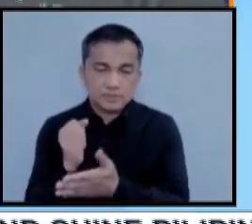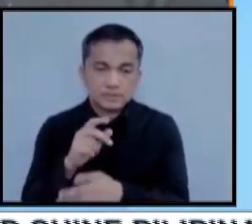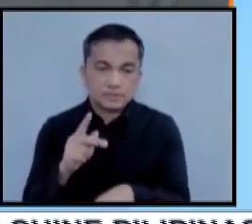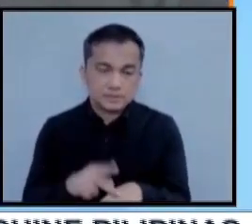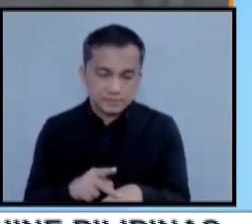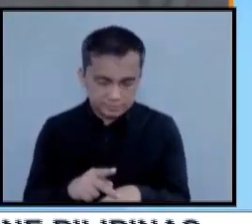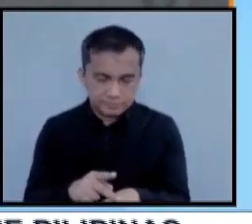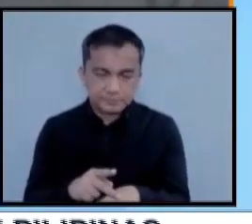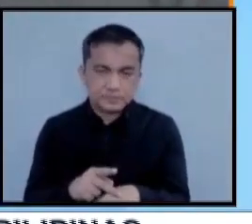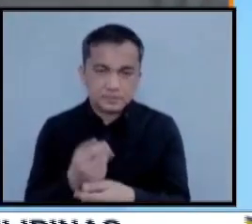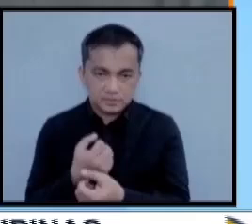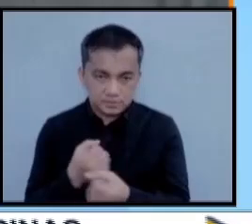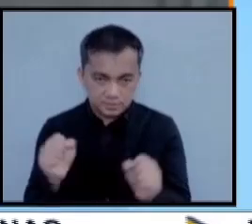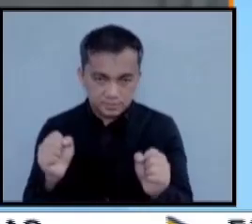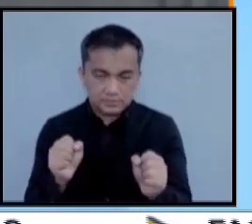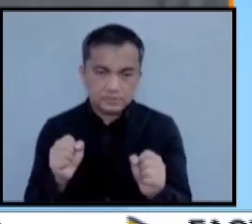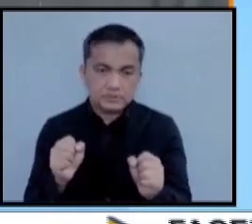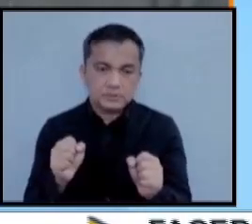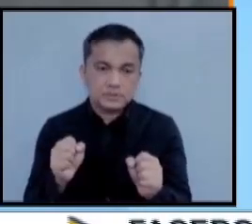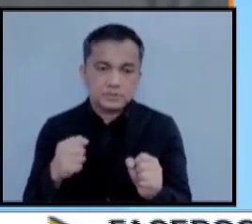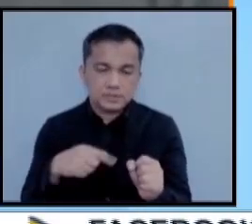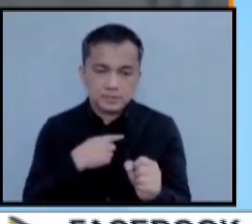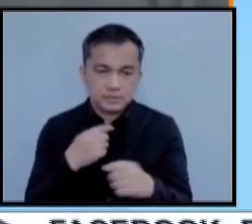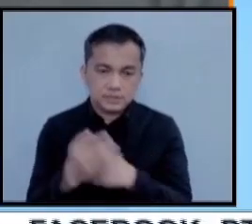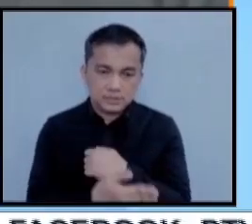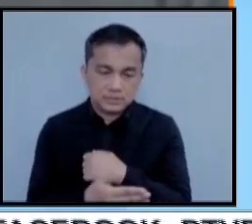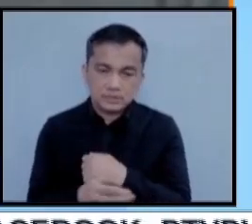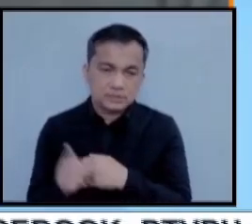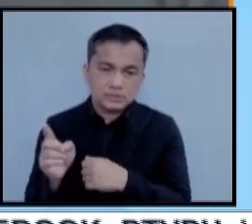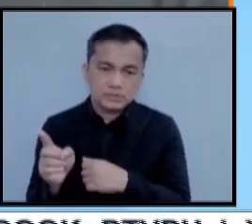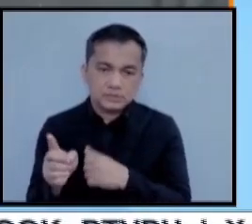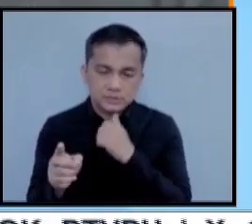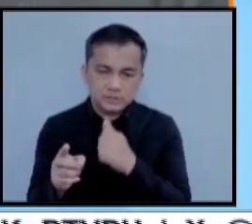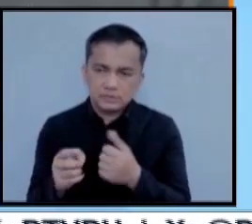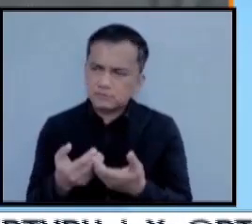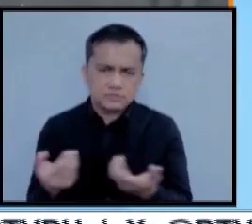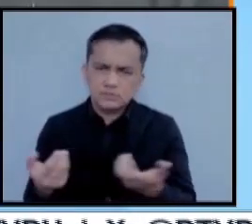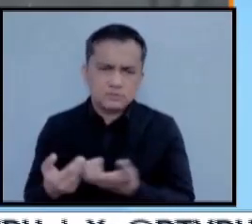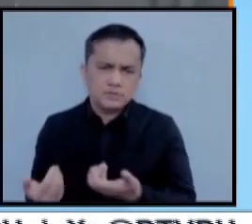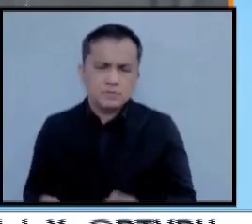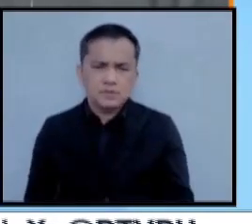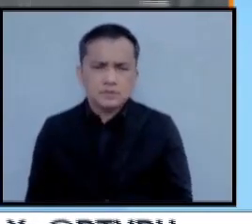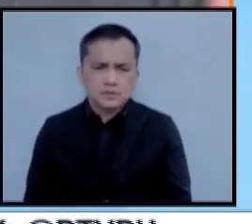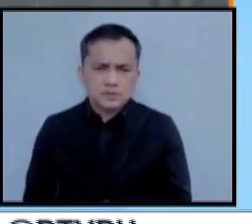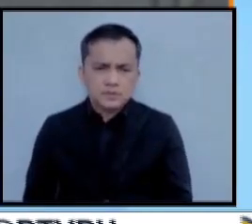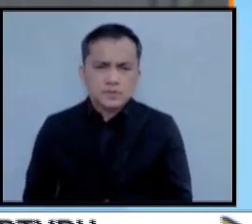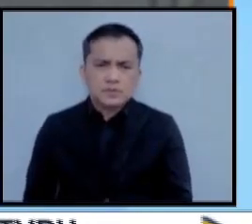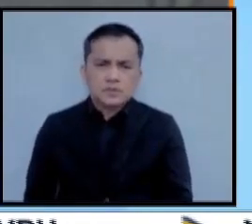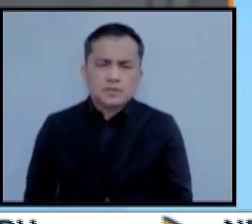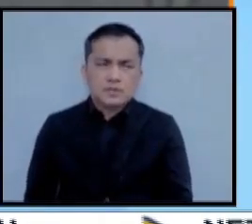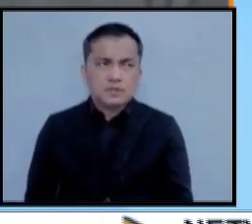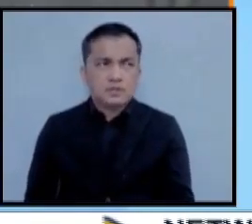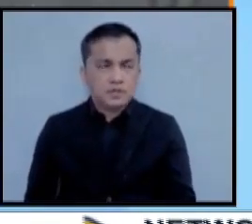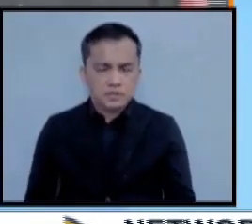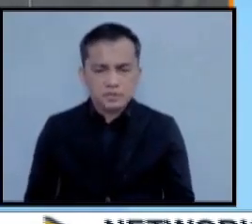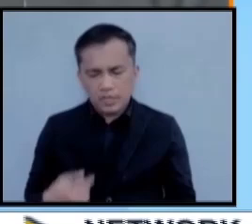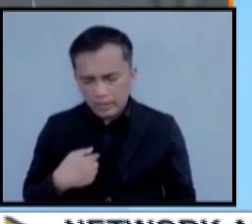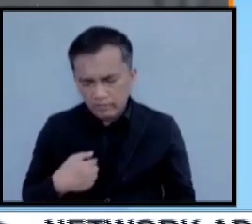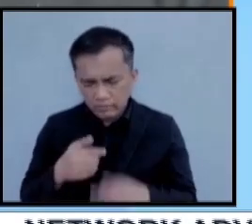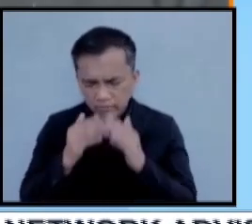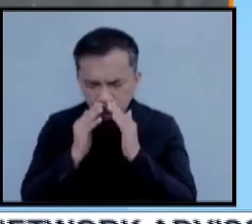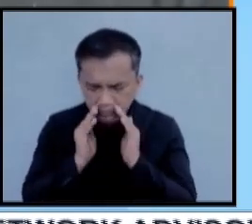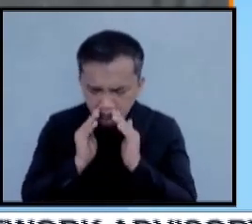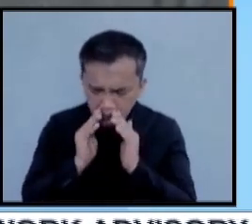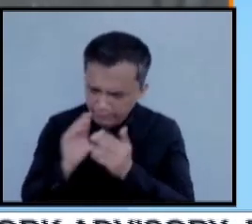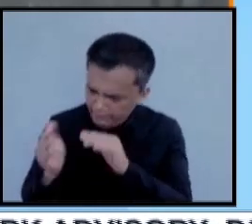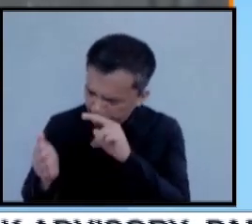pagiging sovereign ng ating bansa at dito hindi na ba tayo nagkakawatak-watak kaya lang kaya nga nalulungkot ako pag